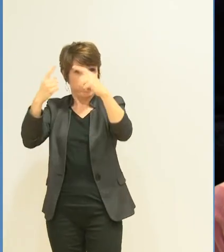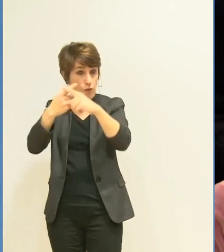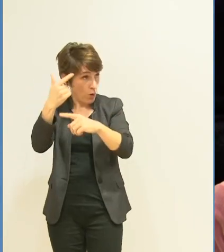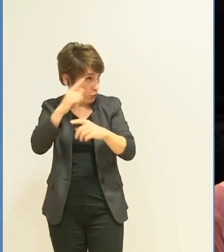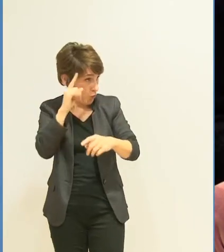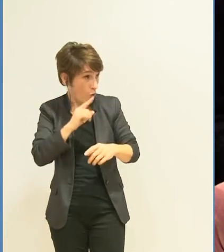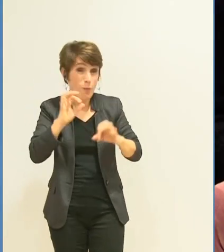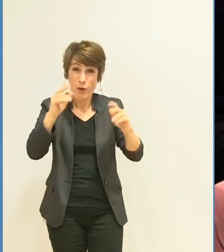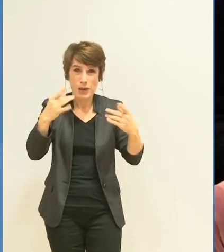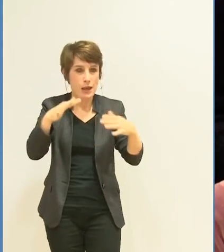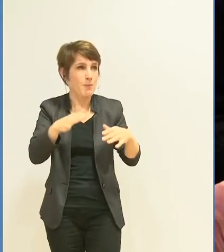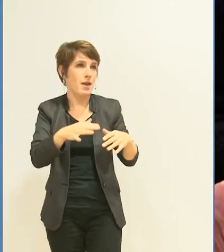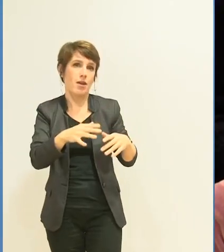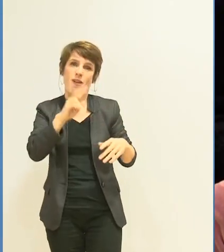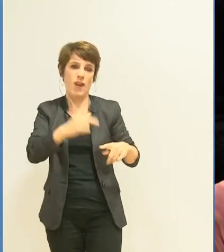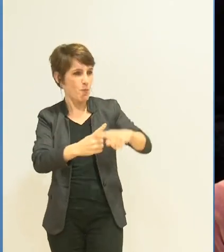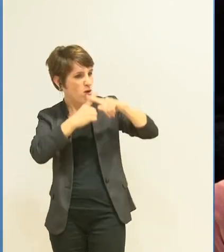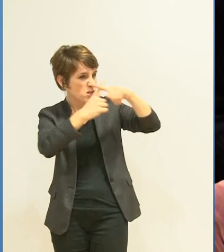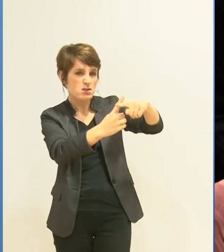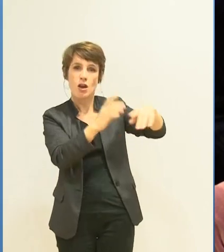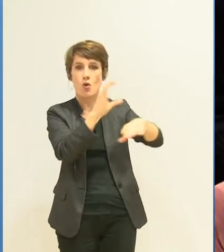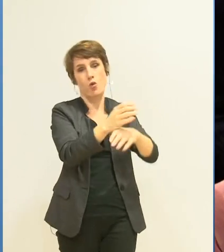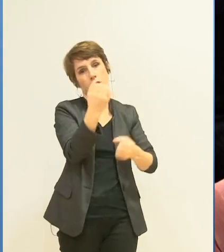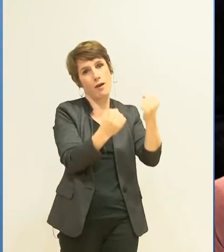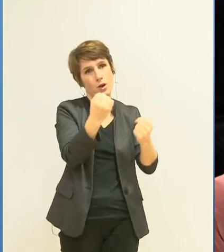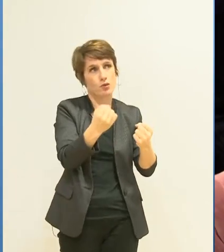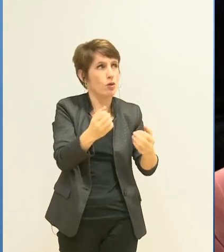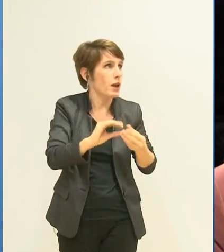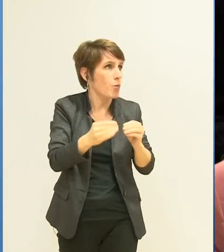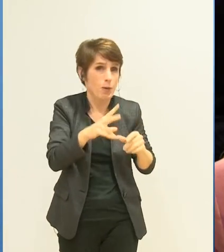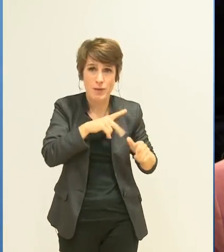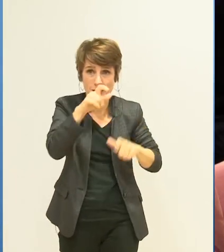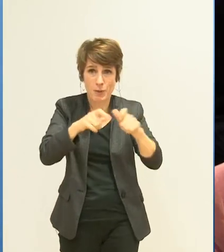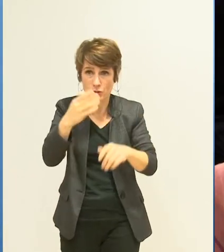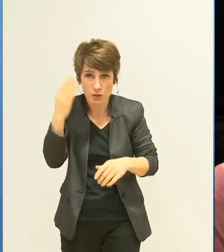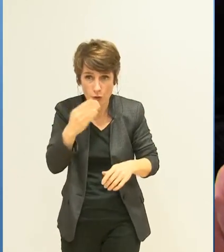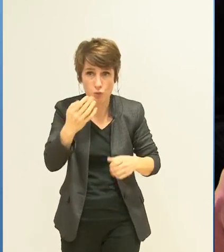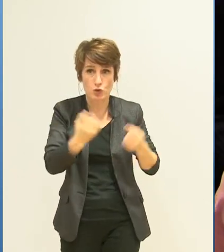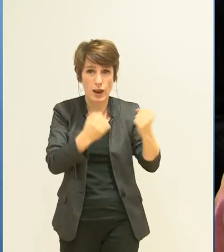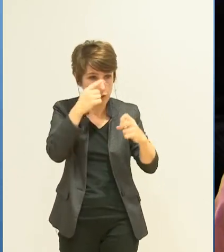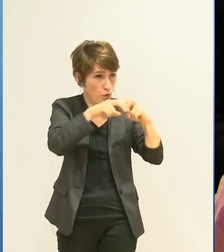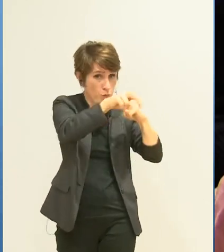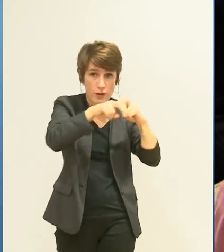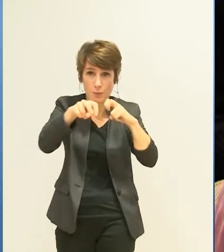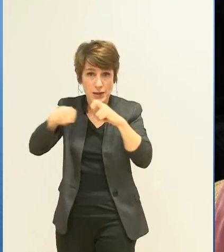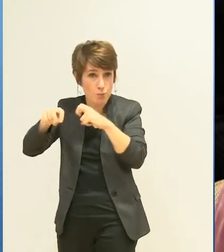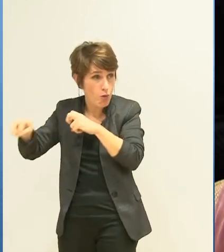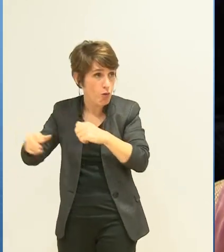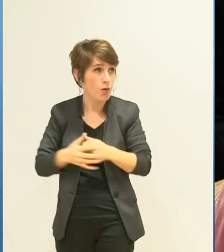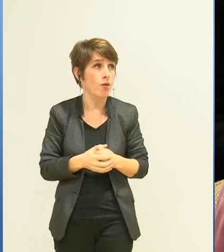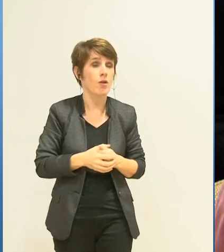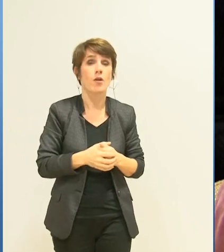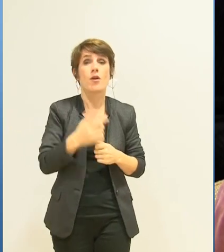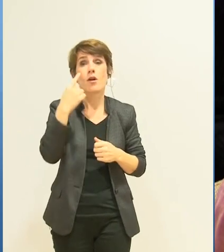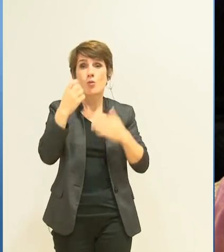encore une fois certaines personnes ont besoin de leur véhicule pour travailler et pour se déplacer concernant les normes de construction des